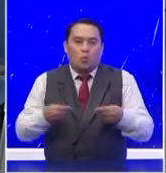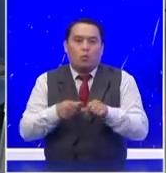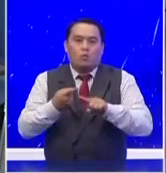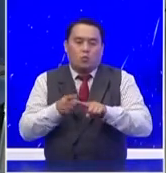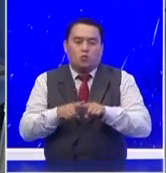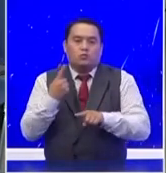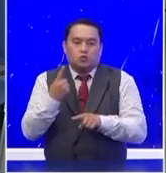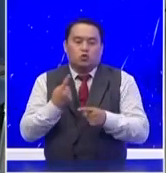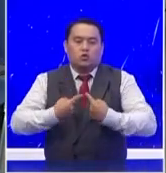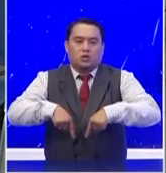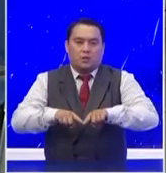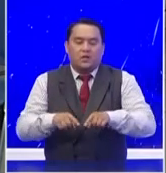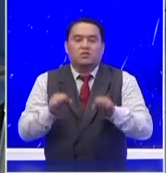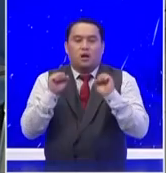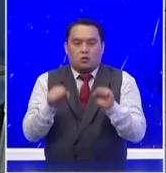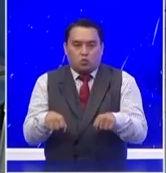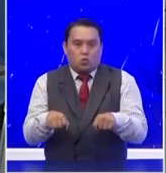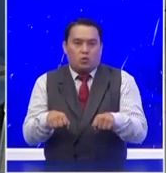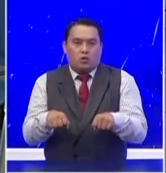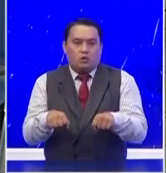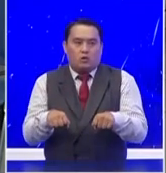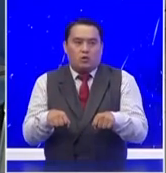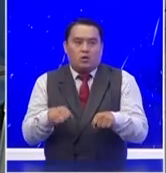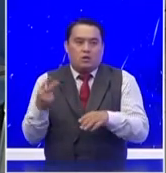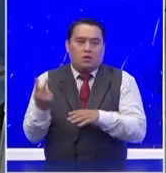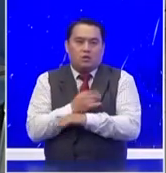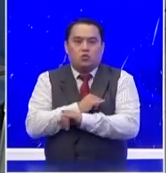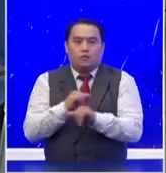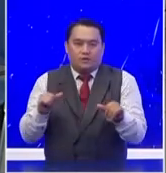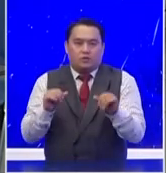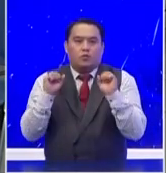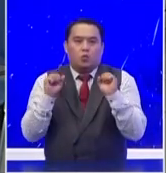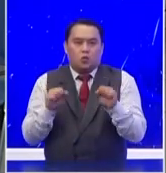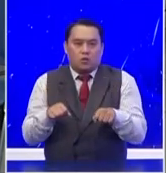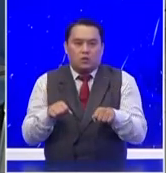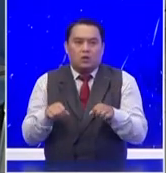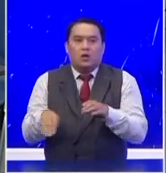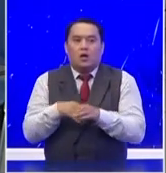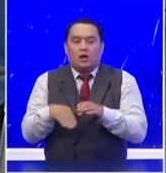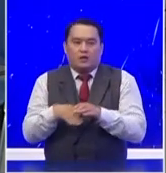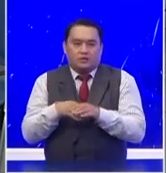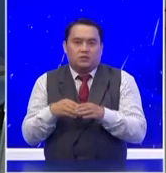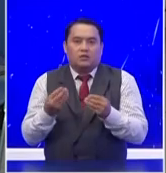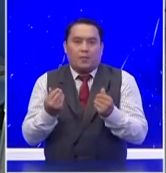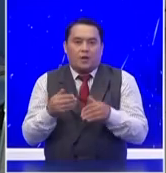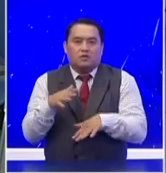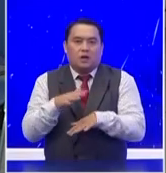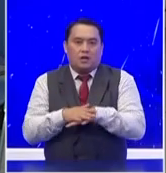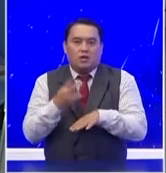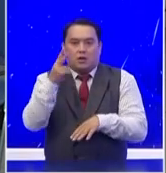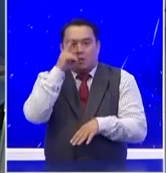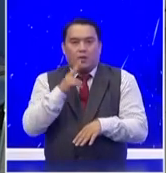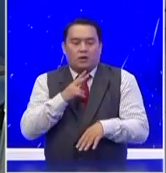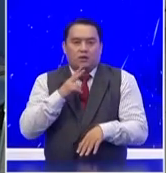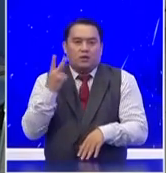бір депозитке қосып, мемлекеттің сыйақысын екі еселеуге болады. Жинақтау барысында депозитке 2%